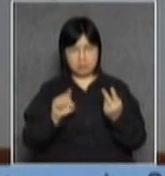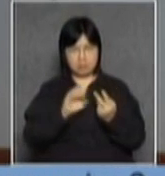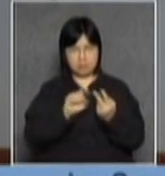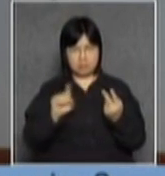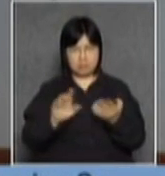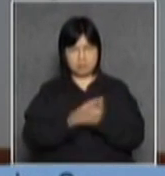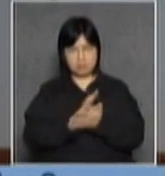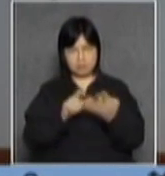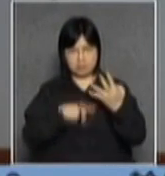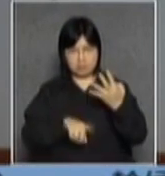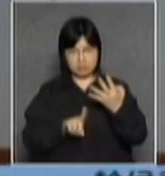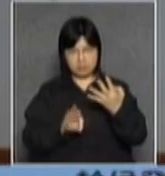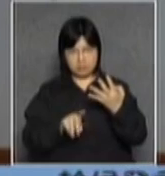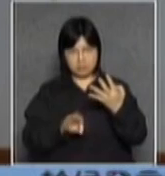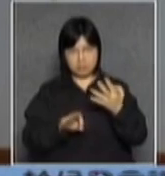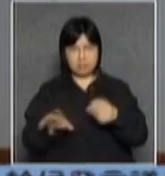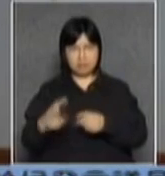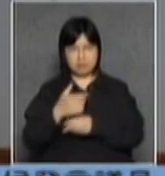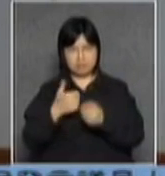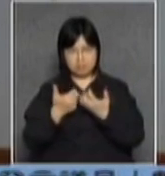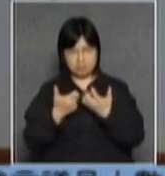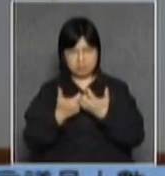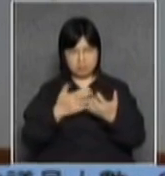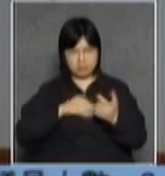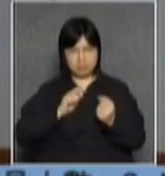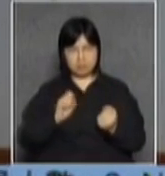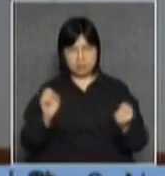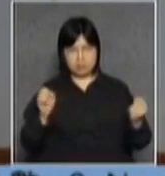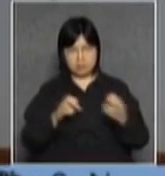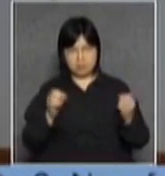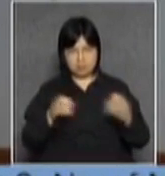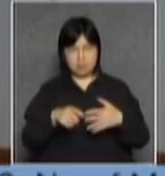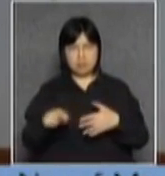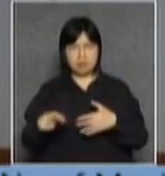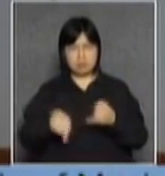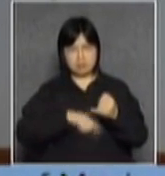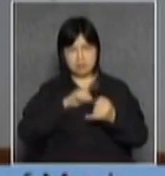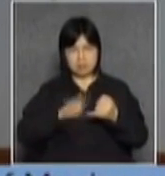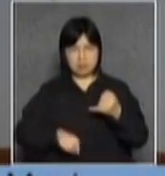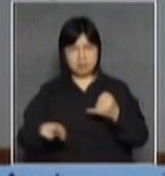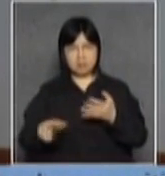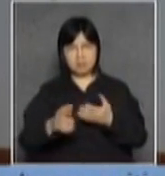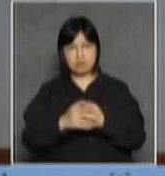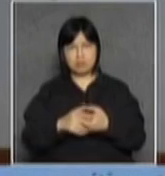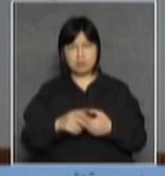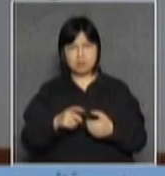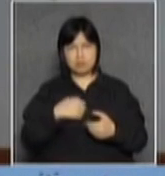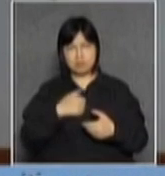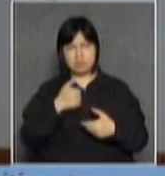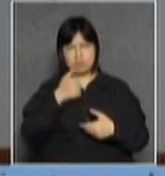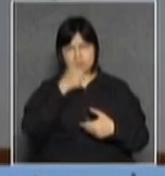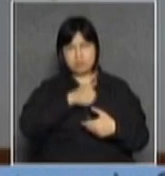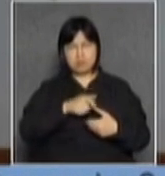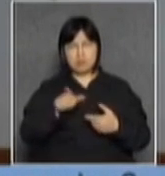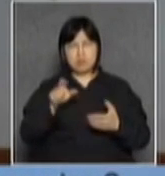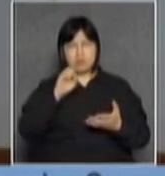2011年4月13日嘅財政預算案嗰個辯論嗰個結尾嗰度，你睇佢即係豪氣乾雲。我引